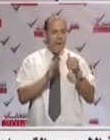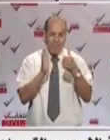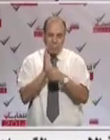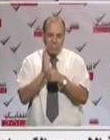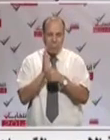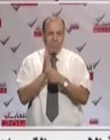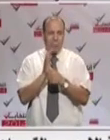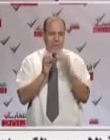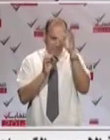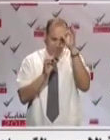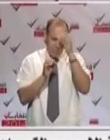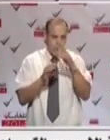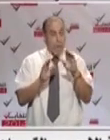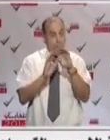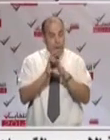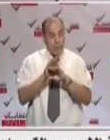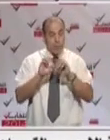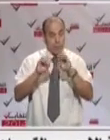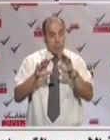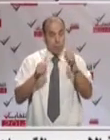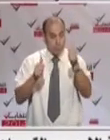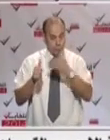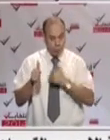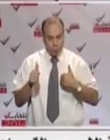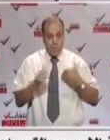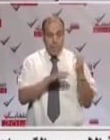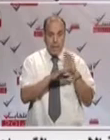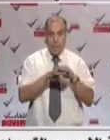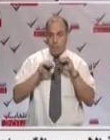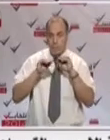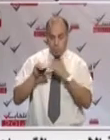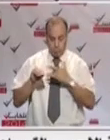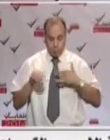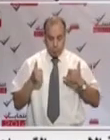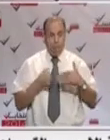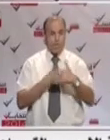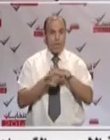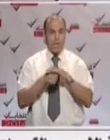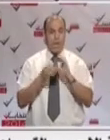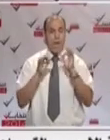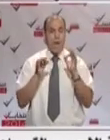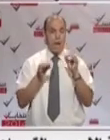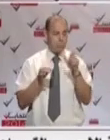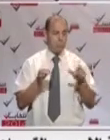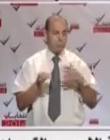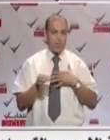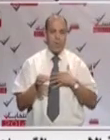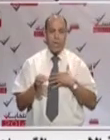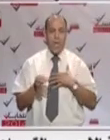وتبني منظومه تربويه سليمه تتضمن تكوين سليما ومتكاملا لابنائنا